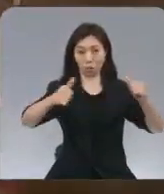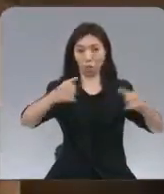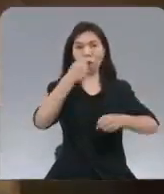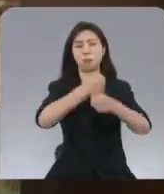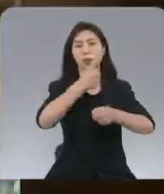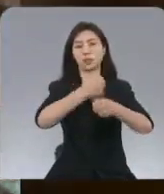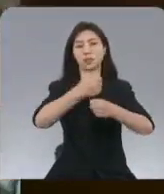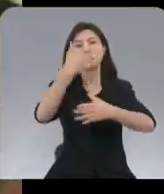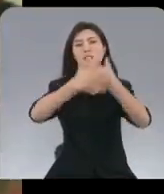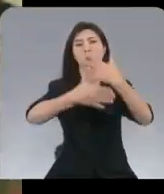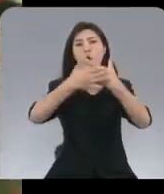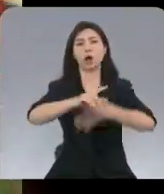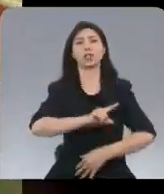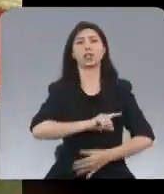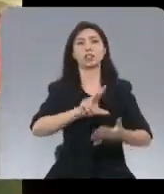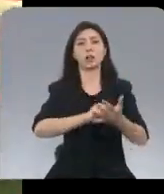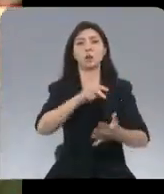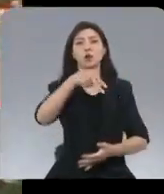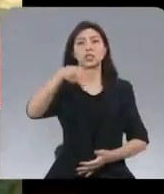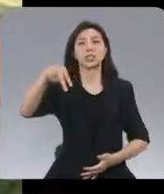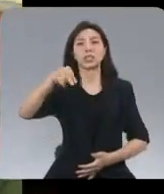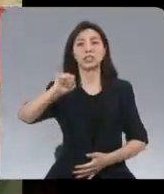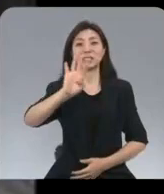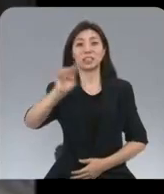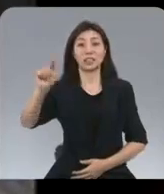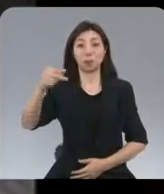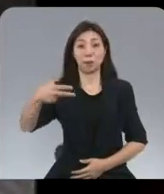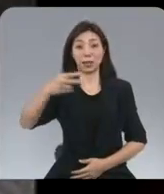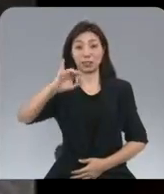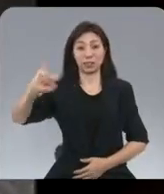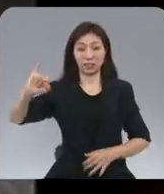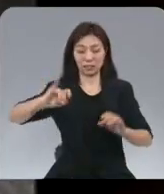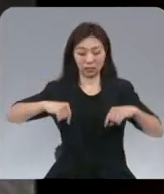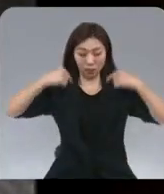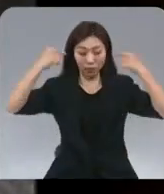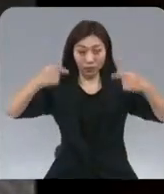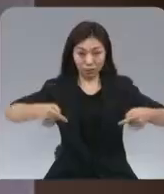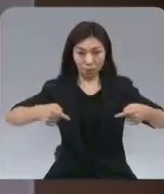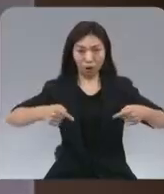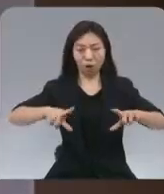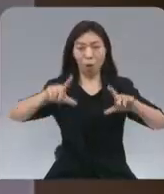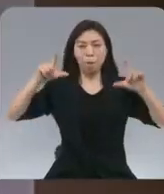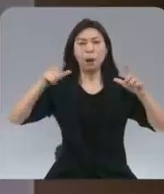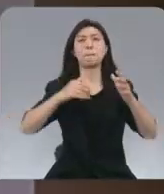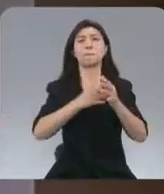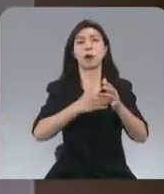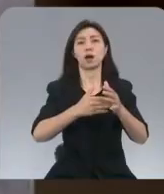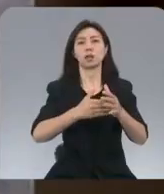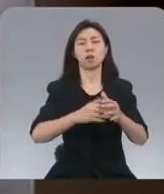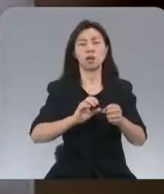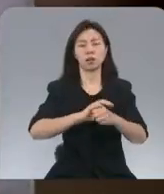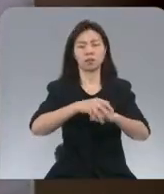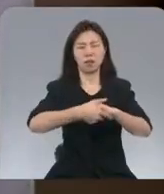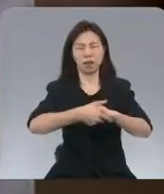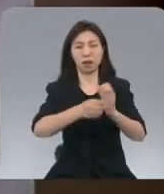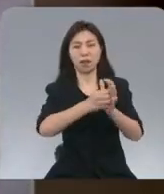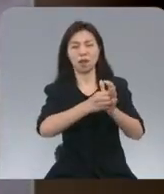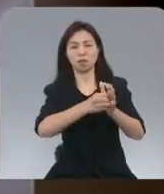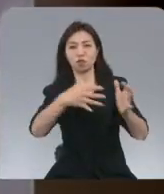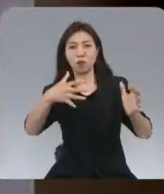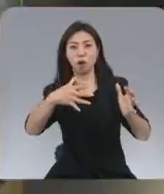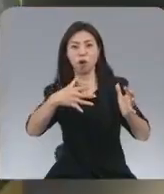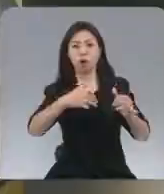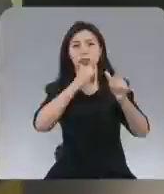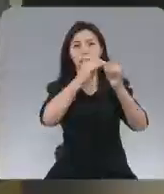meninggal dunia sejak memulai karirnya di usia empat tahun sebagai aktris cilik pada tahun 1969 kamu telah membintangi